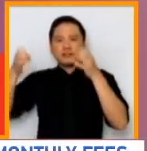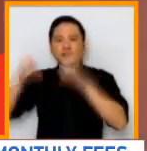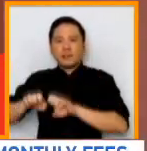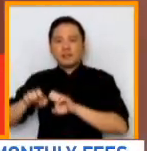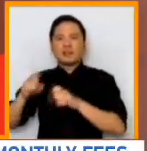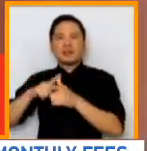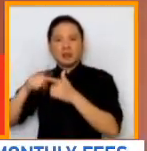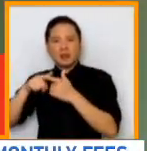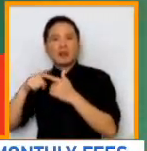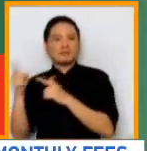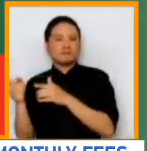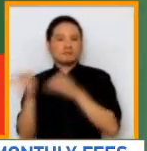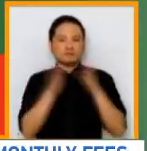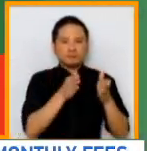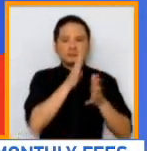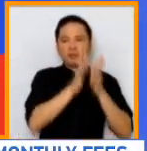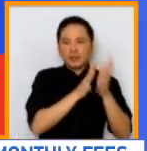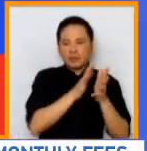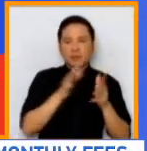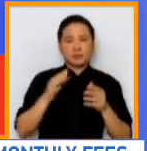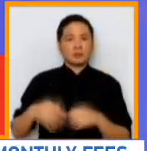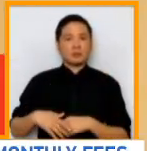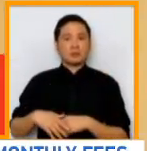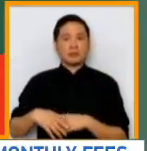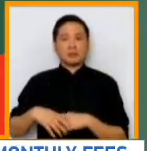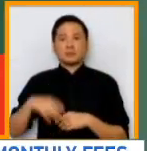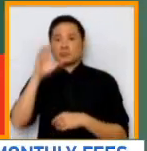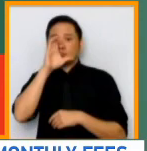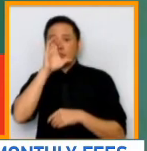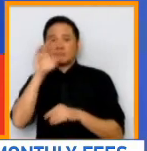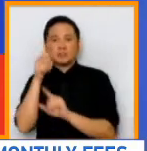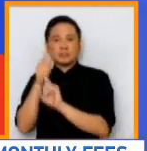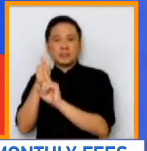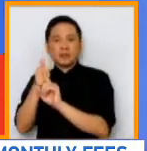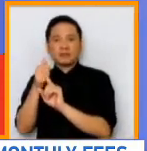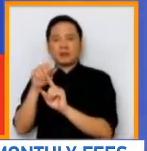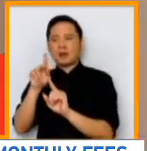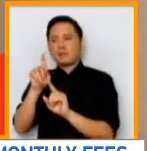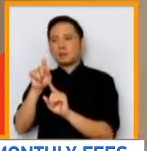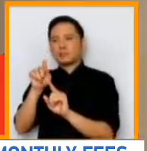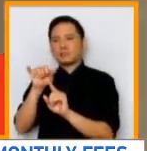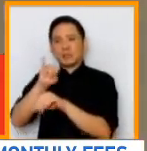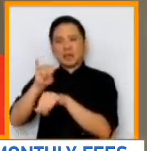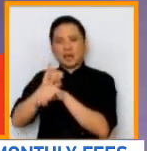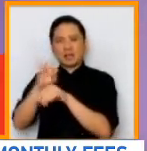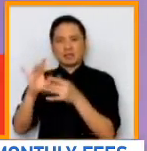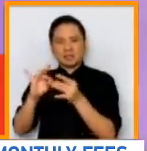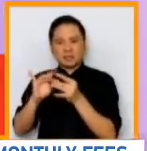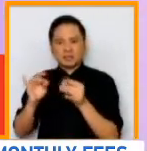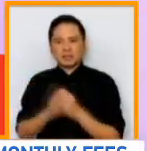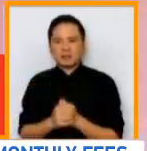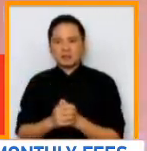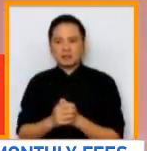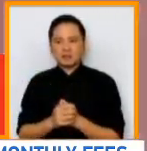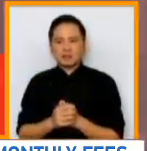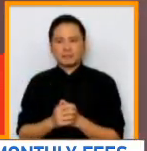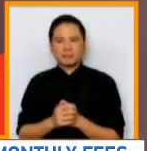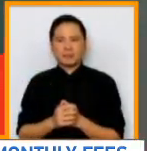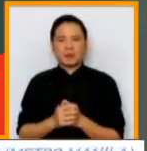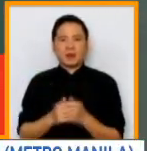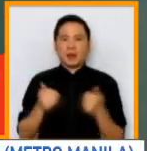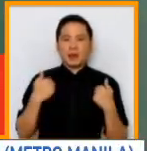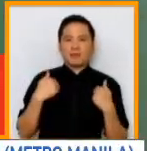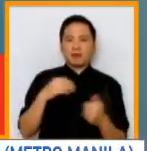ng 5th District ng Cebu na nakakasakop sa Camotes Island. Noong panahong yon, nasa ilalim ng pinakamaluwag na Modified General